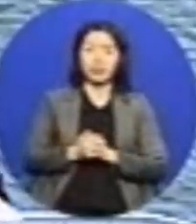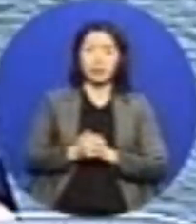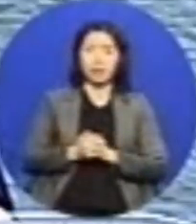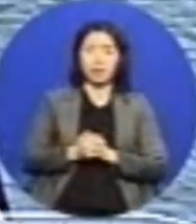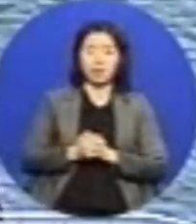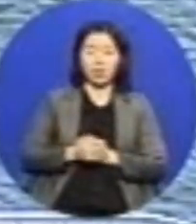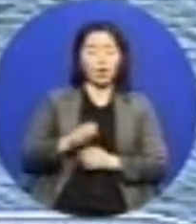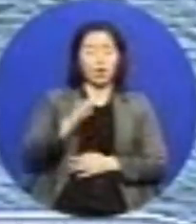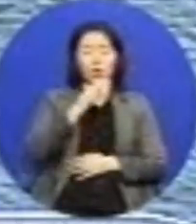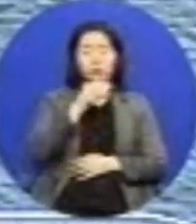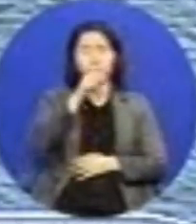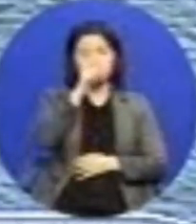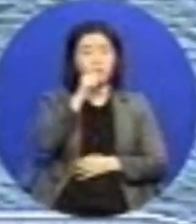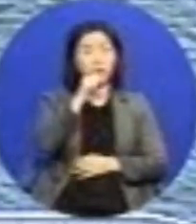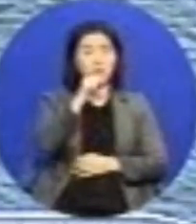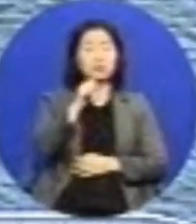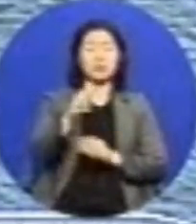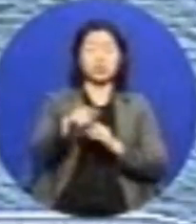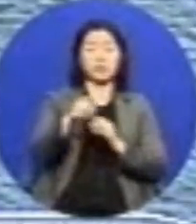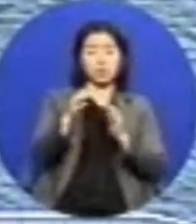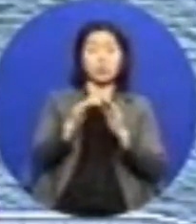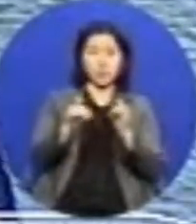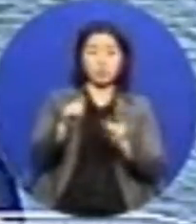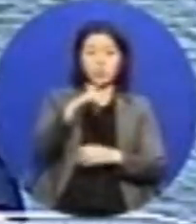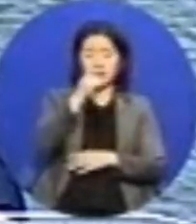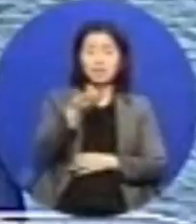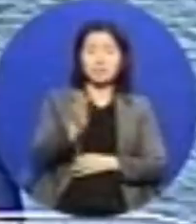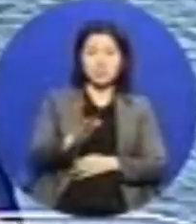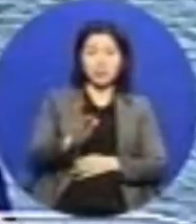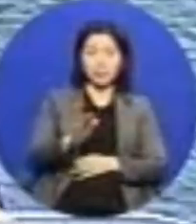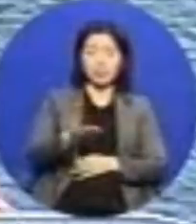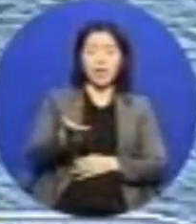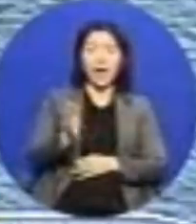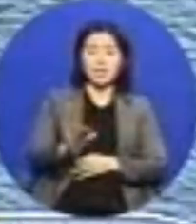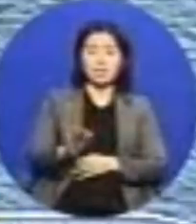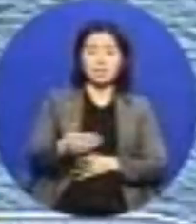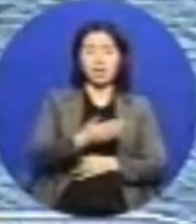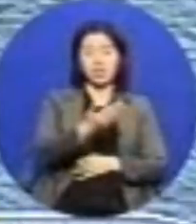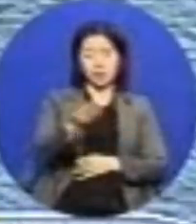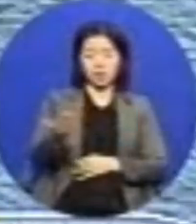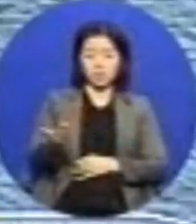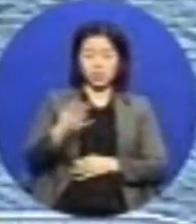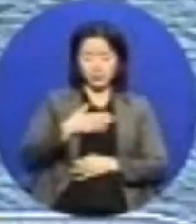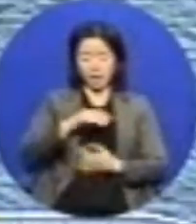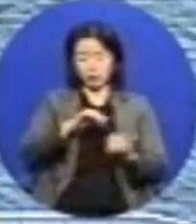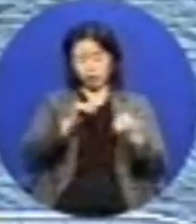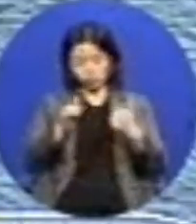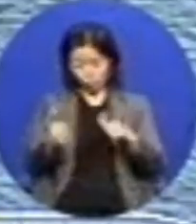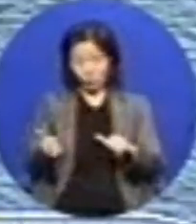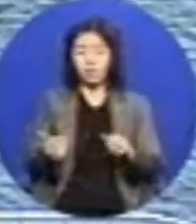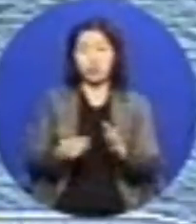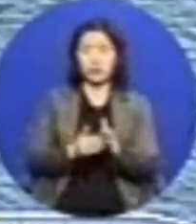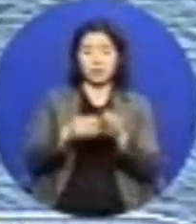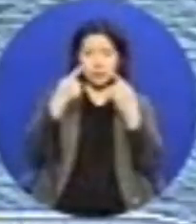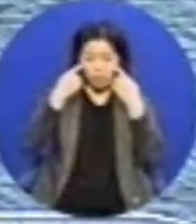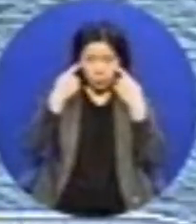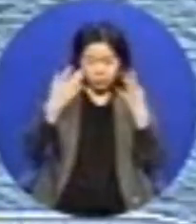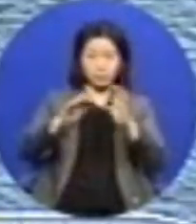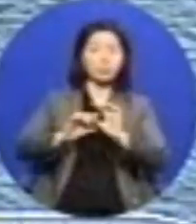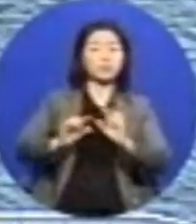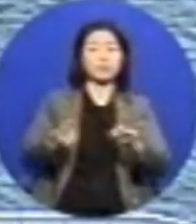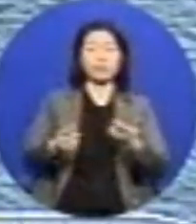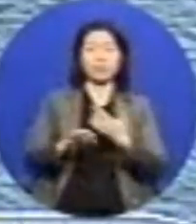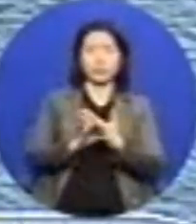거의 좋겠지요 이런 분도 있으실 거에요 그런데 여러분 나는 죽었습니다 하는게 분명히 않으면